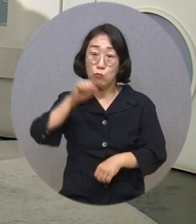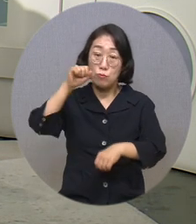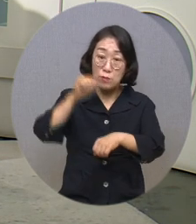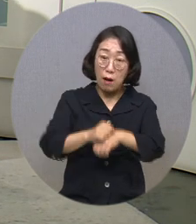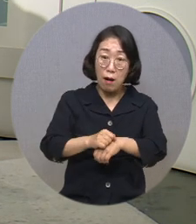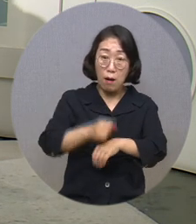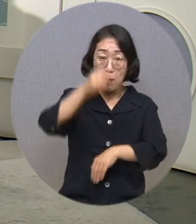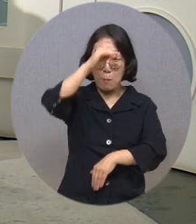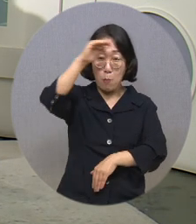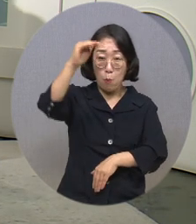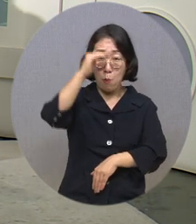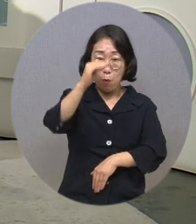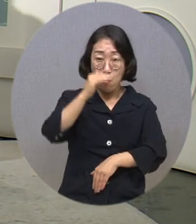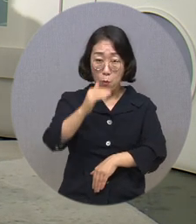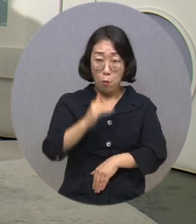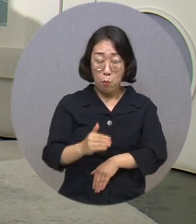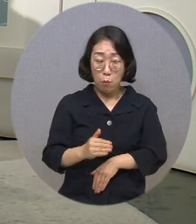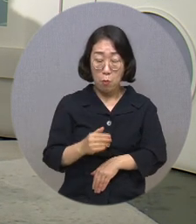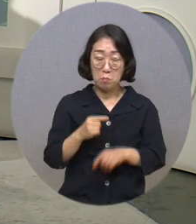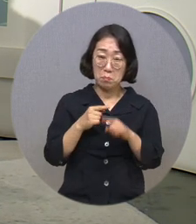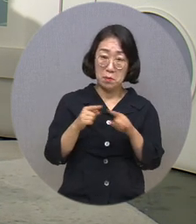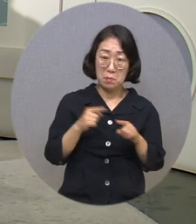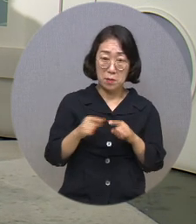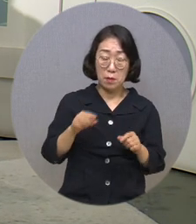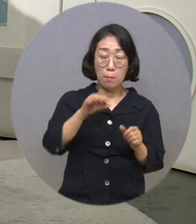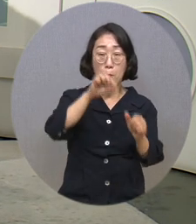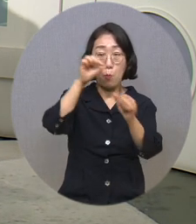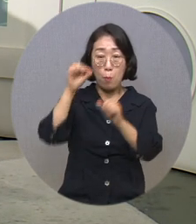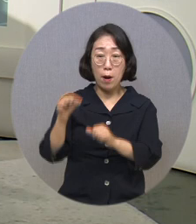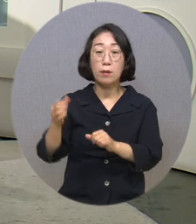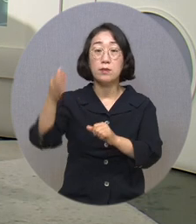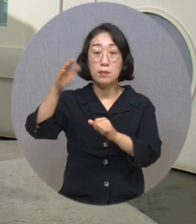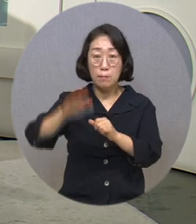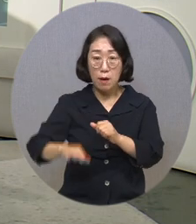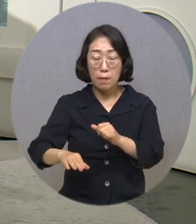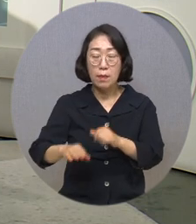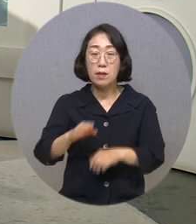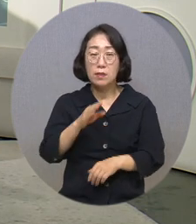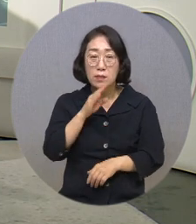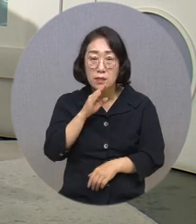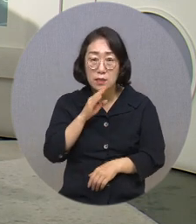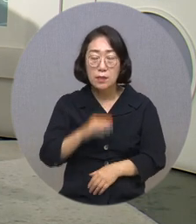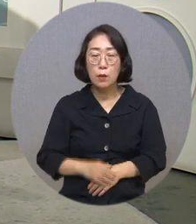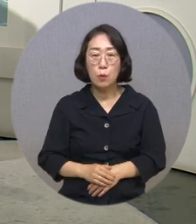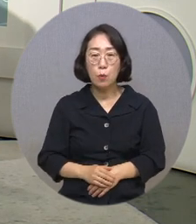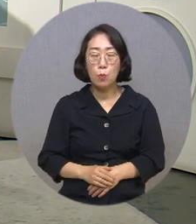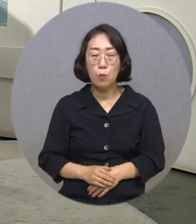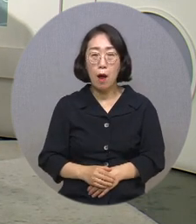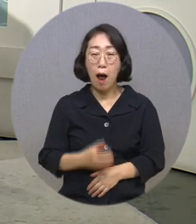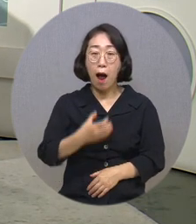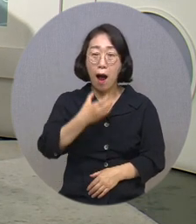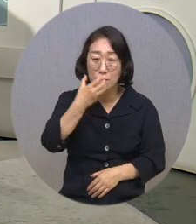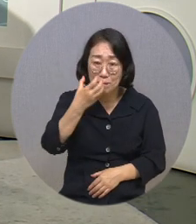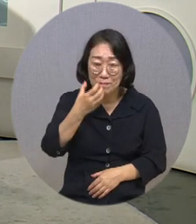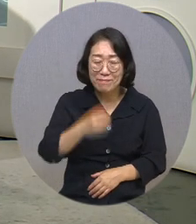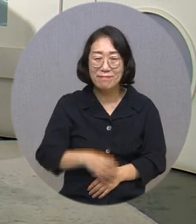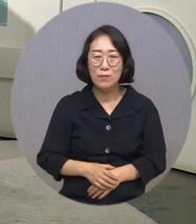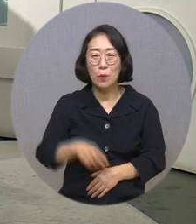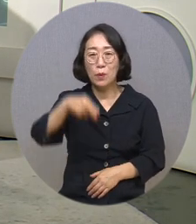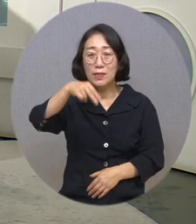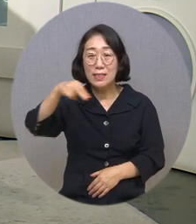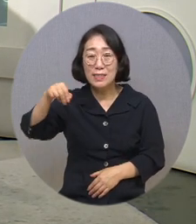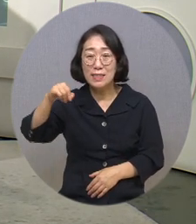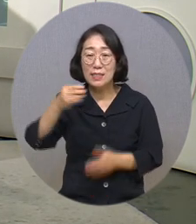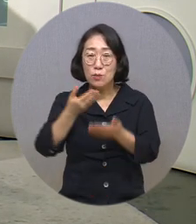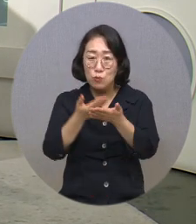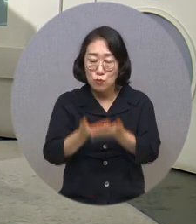설령 그 껍질 보고 우리가 뽑았다 할지라도 그 과실, 그 다음에 이 씨, 생명, 그 학생이